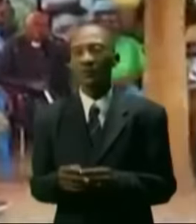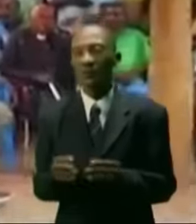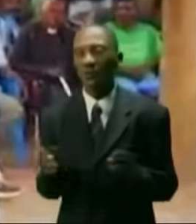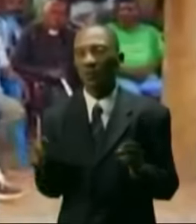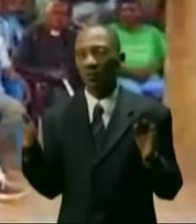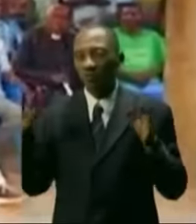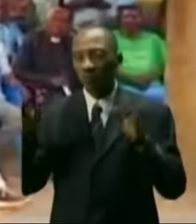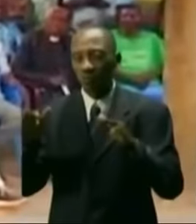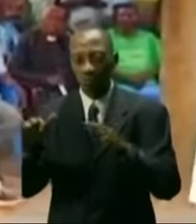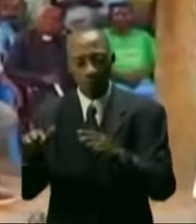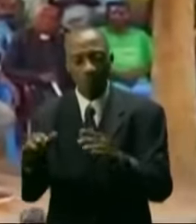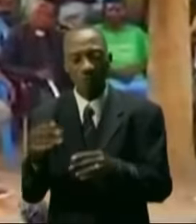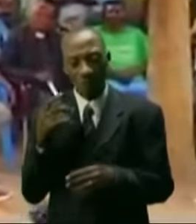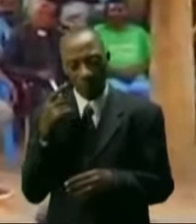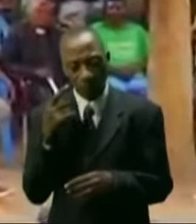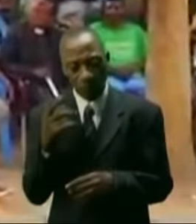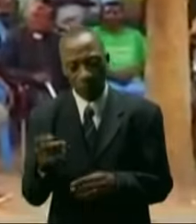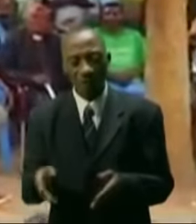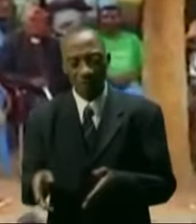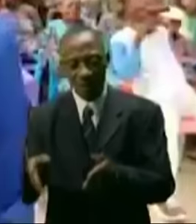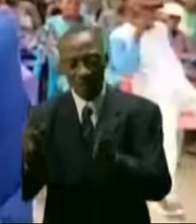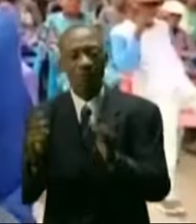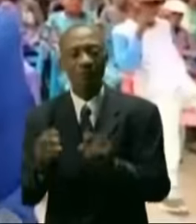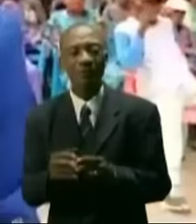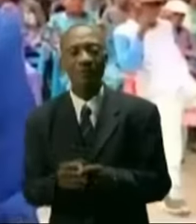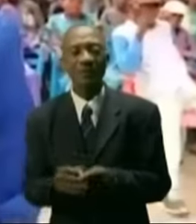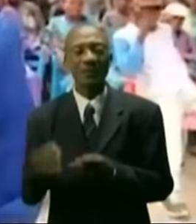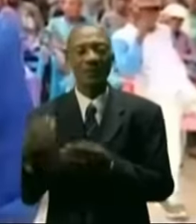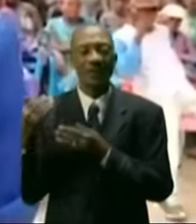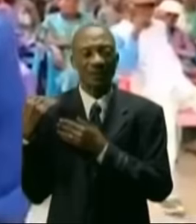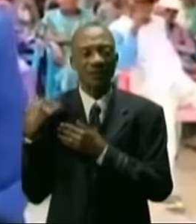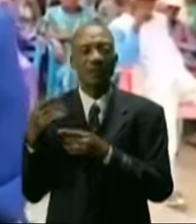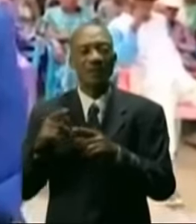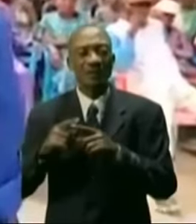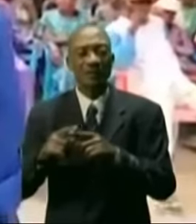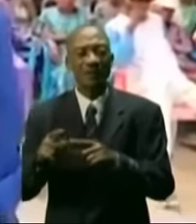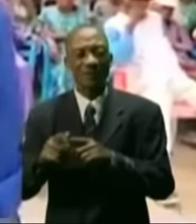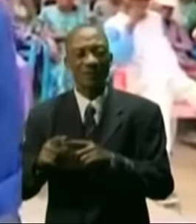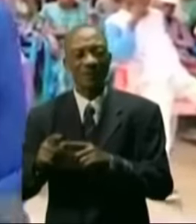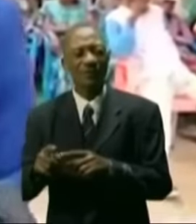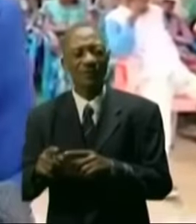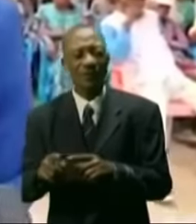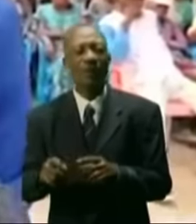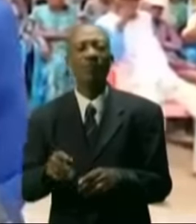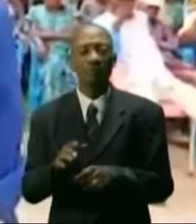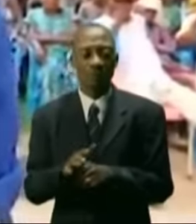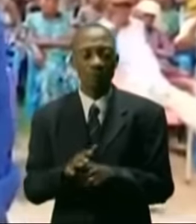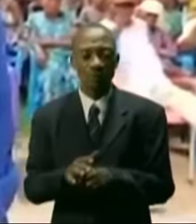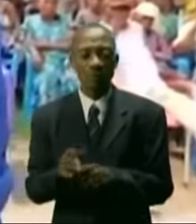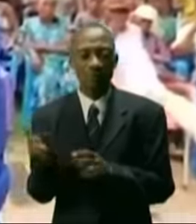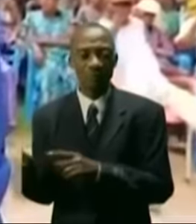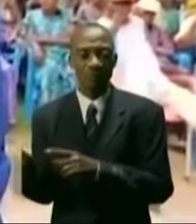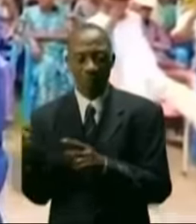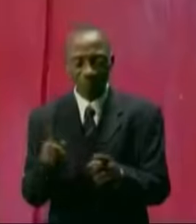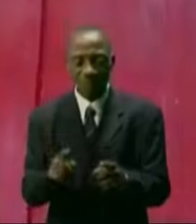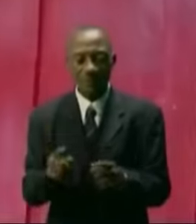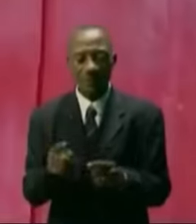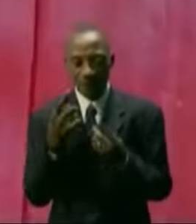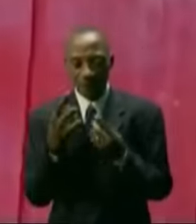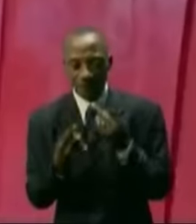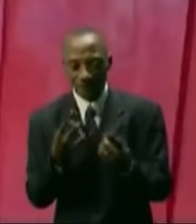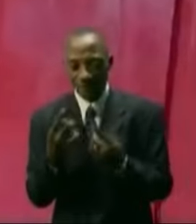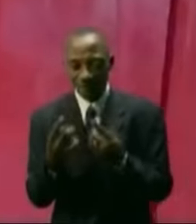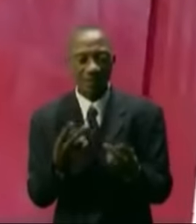inaugurale, le représentant du responsable de ces postes et les représentants du chef de centre de la DGREC Kikuit ont salué tour à tour ce geste inoubliable